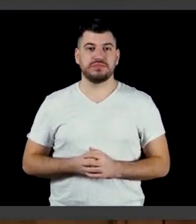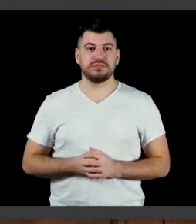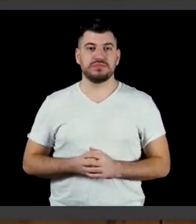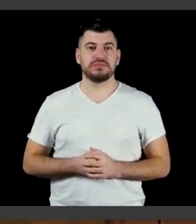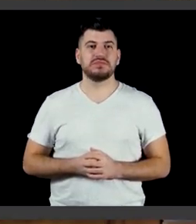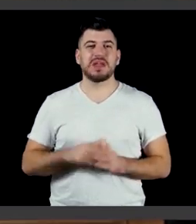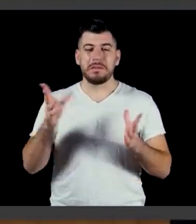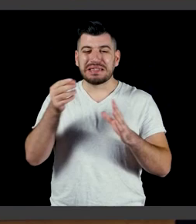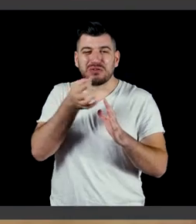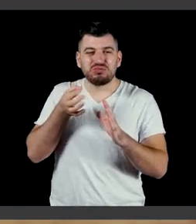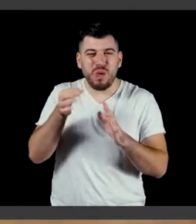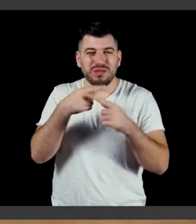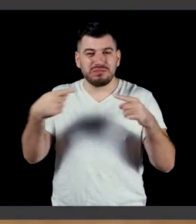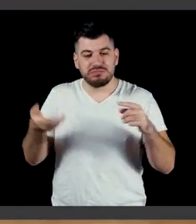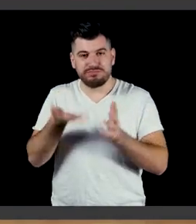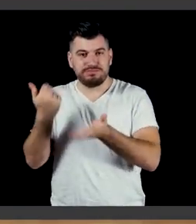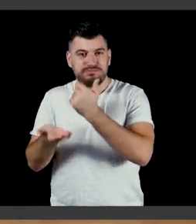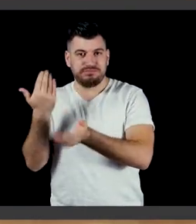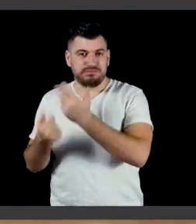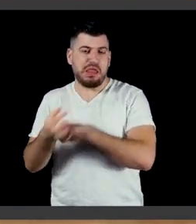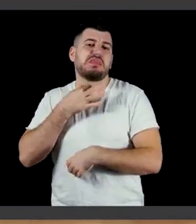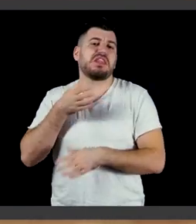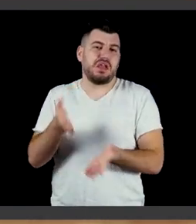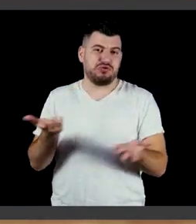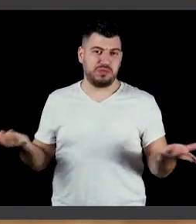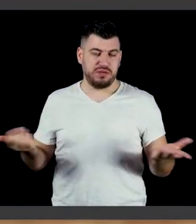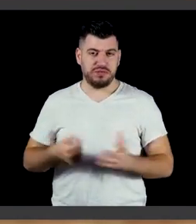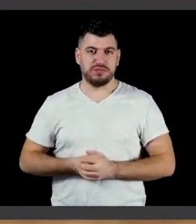Αφαιρώ οτιδήποτε σπόρια υπάρχουν μέσα, δεν τα χρειάζομαι.